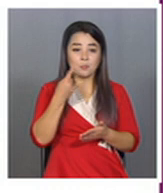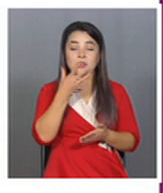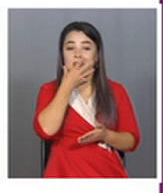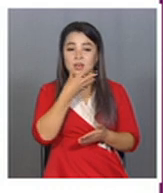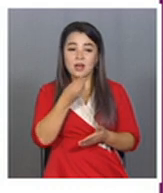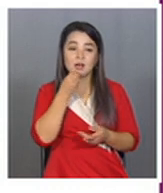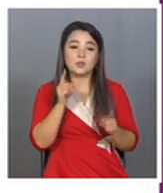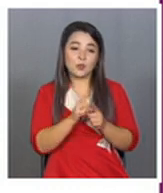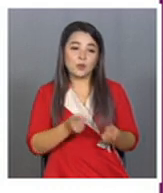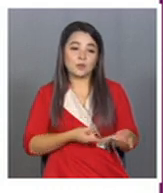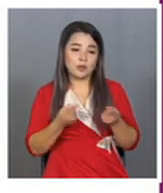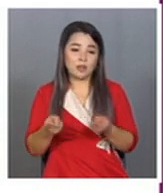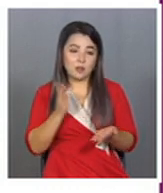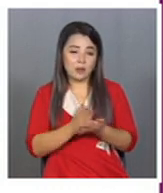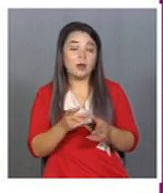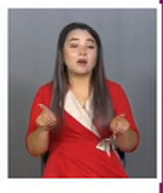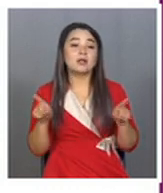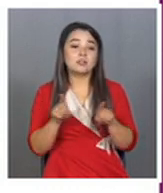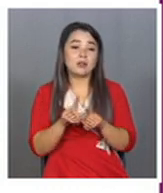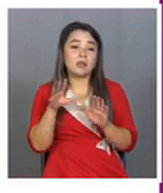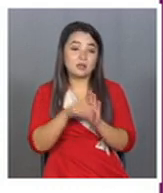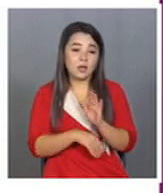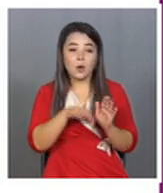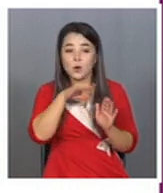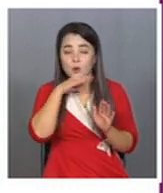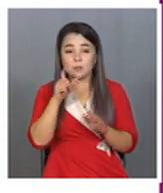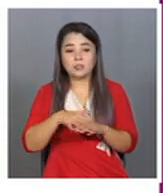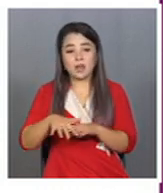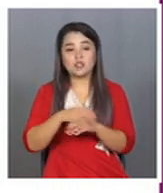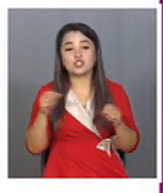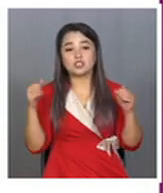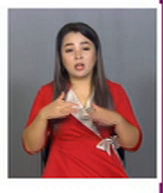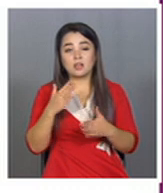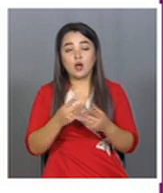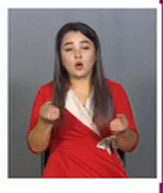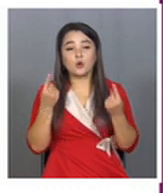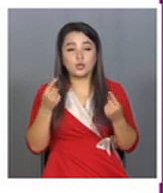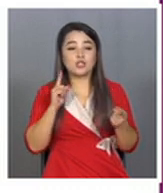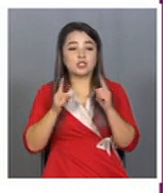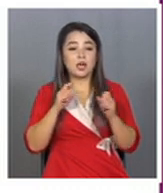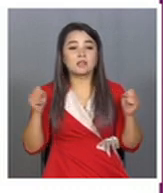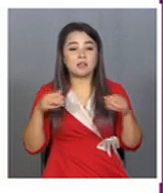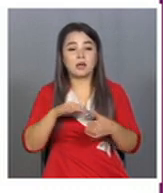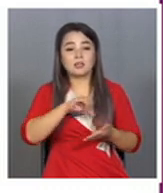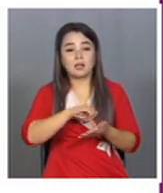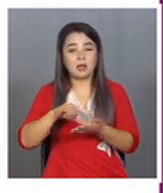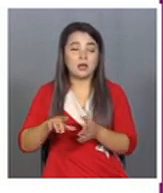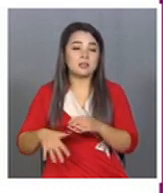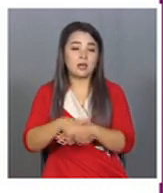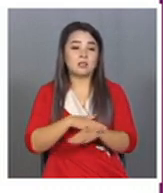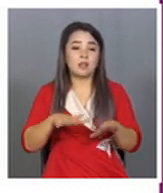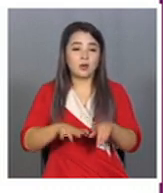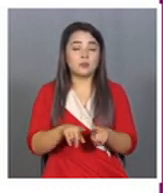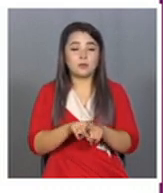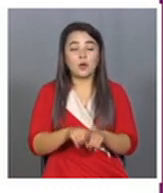салтанат болған. Сонымен қатар, көпшілік жиналған ұлы жиындар да сән салтанатқа толы,